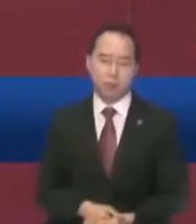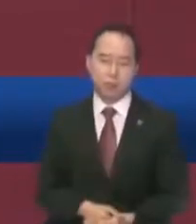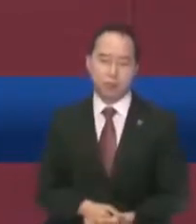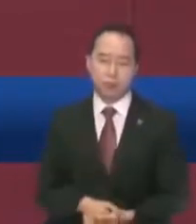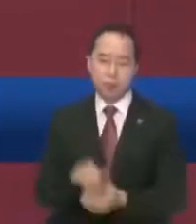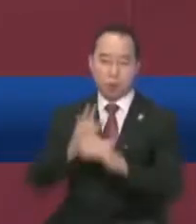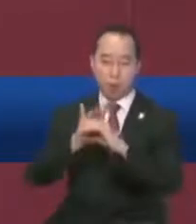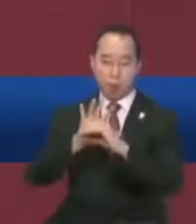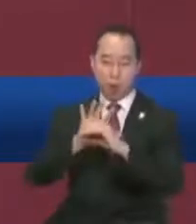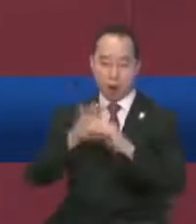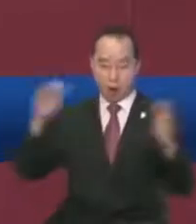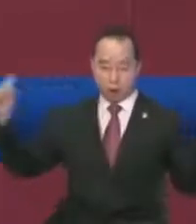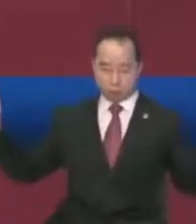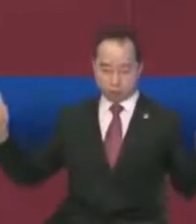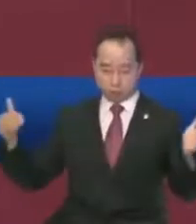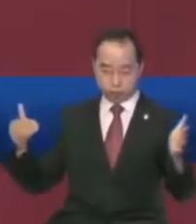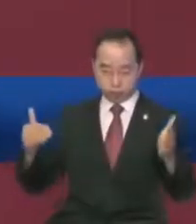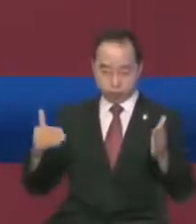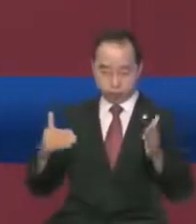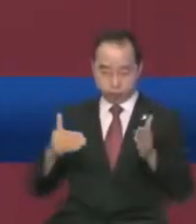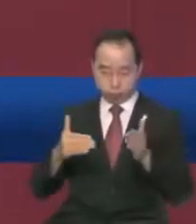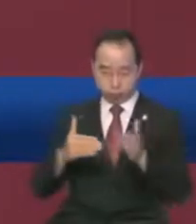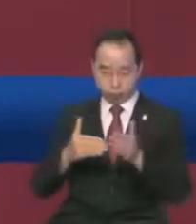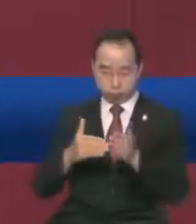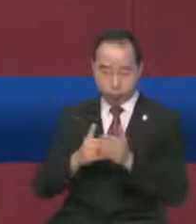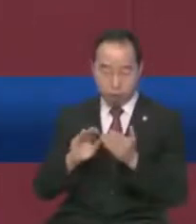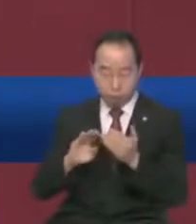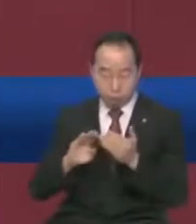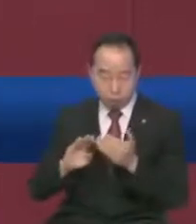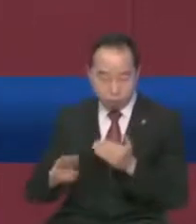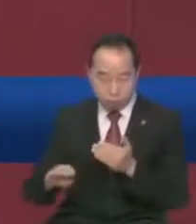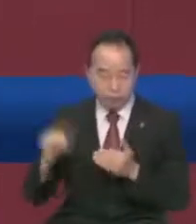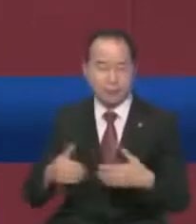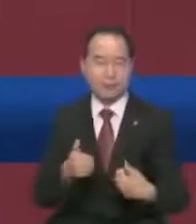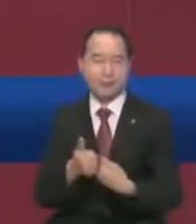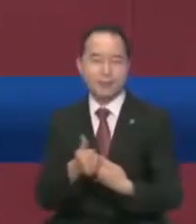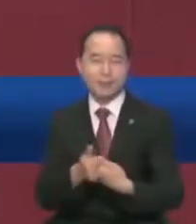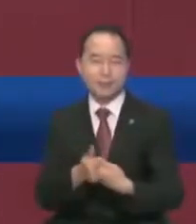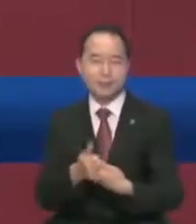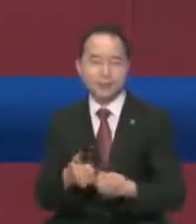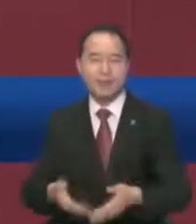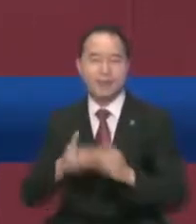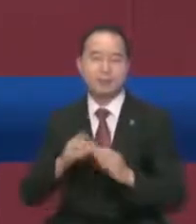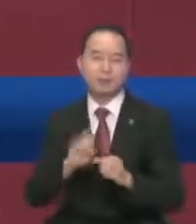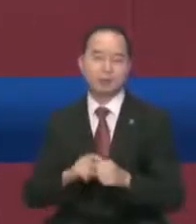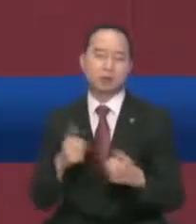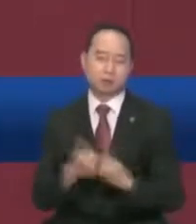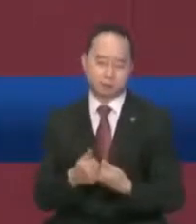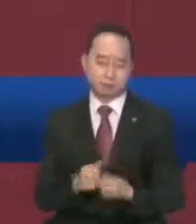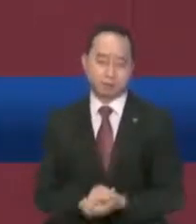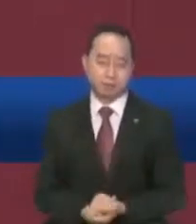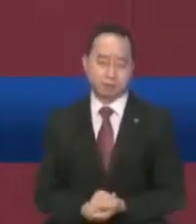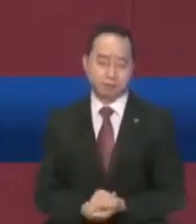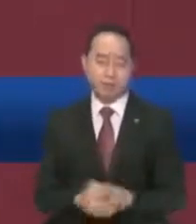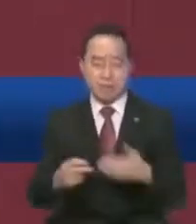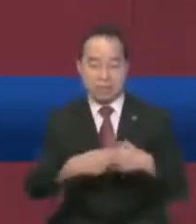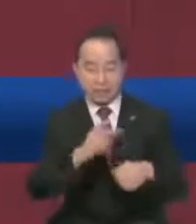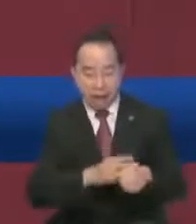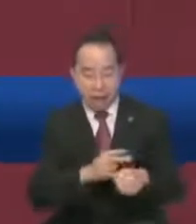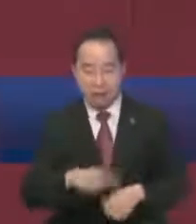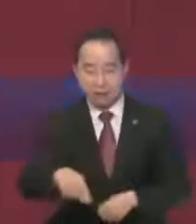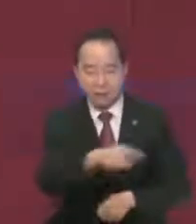코로나 진정 이후에 협의체를 통해 다시 논의하겠습니다. 지금은 의료계와 힘을 모아